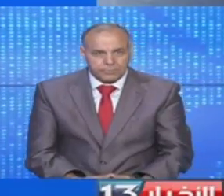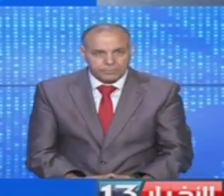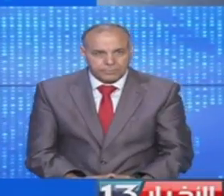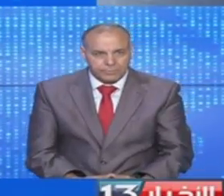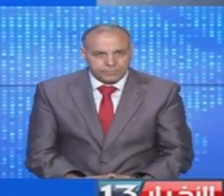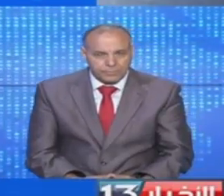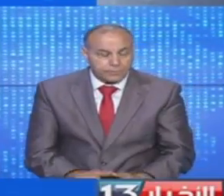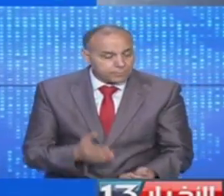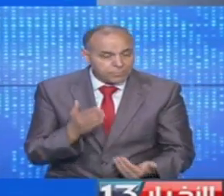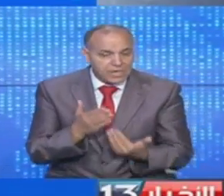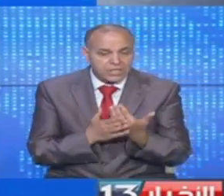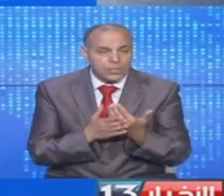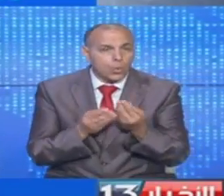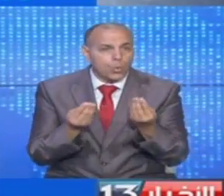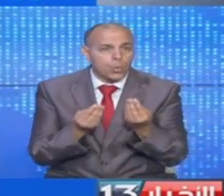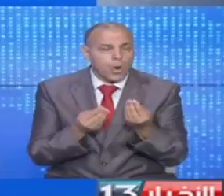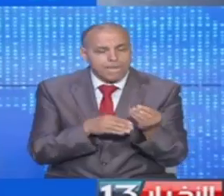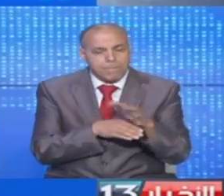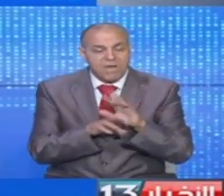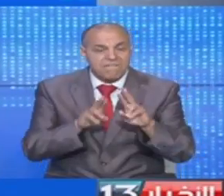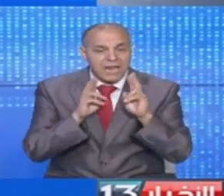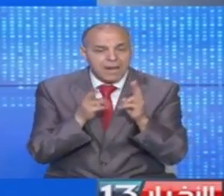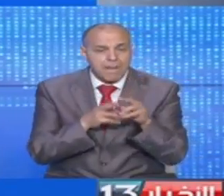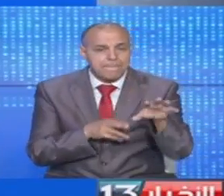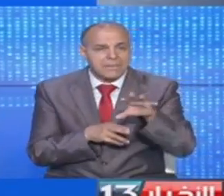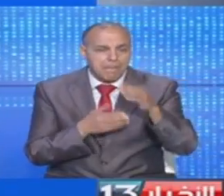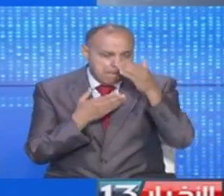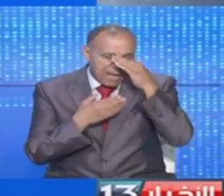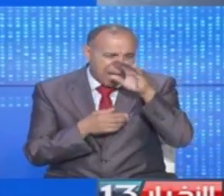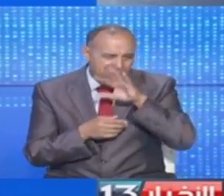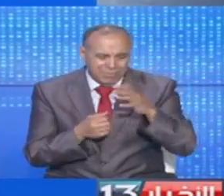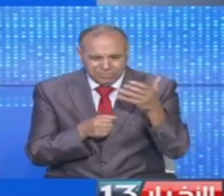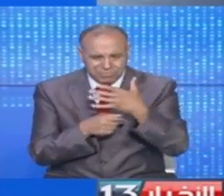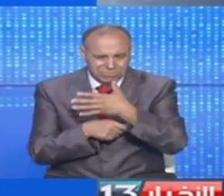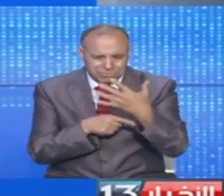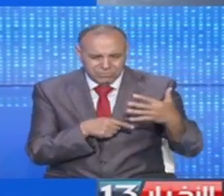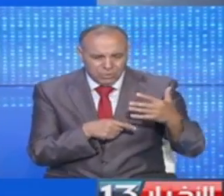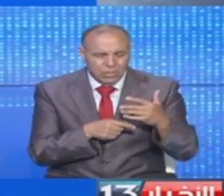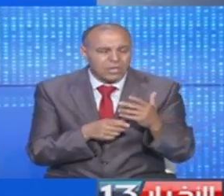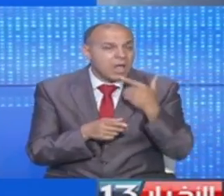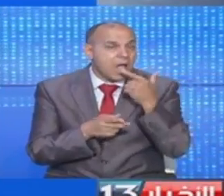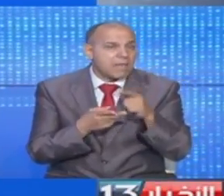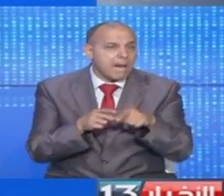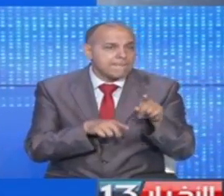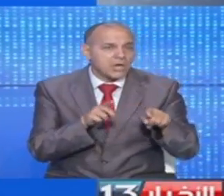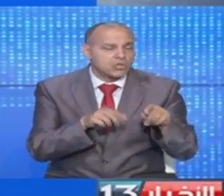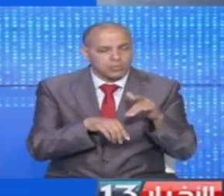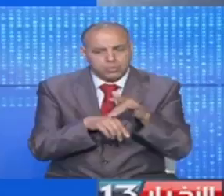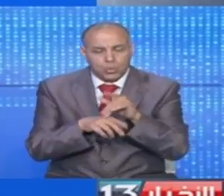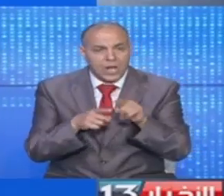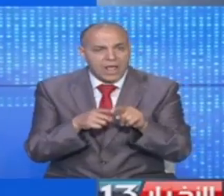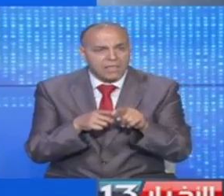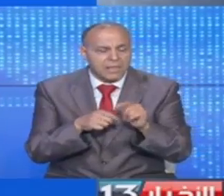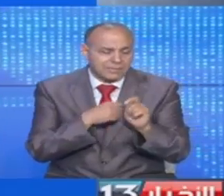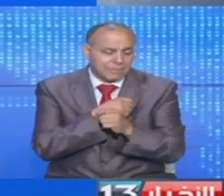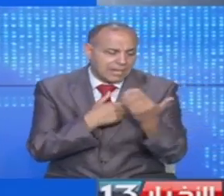في مستجدات الوضع الوبائي في العالم وفي منطقة المغرب العربي، وفي ظل الارتفاع المستمر في أعداد الإصابات خلال